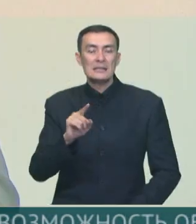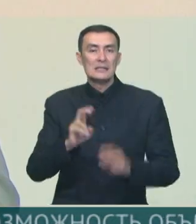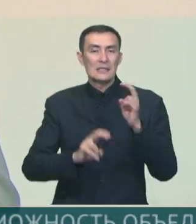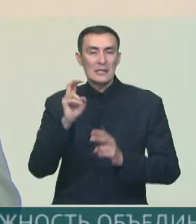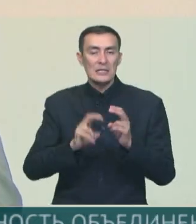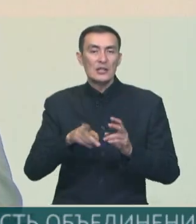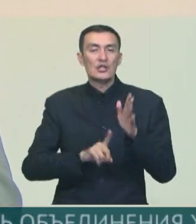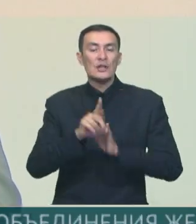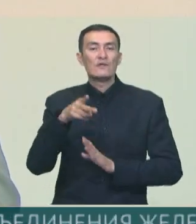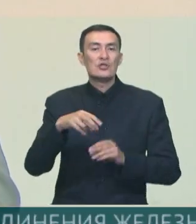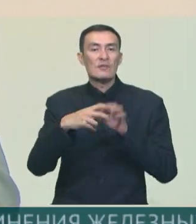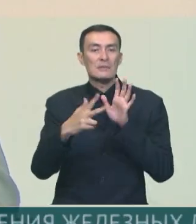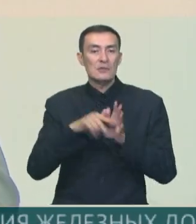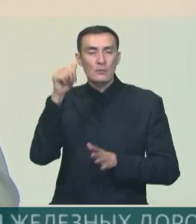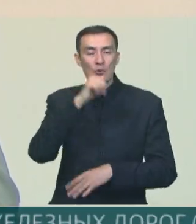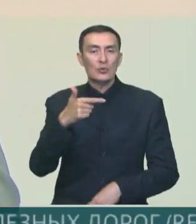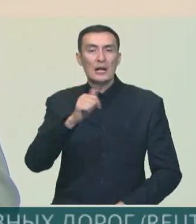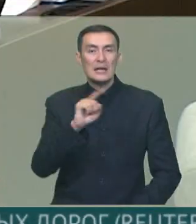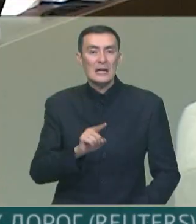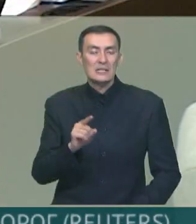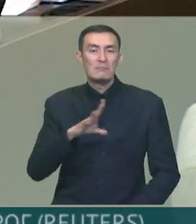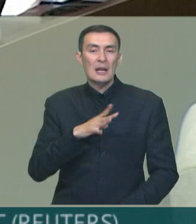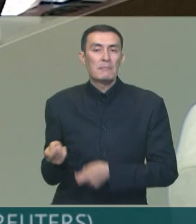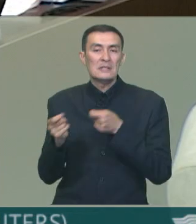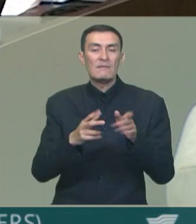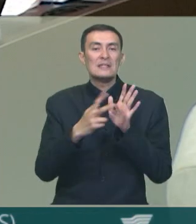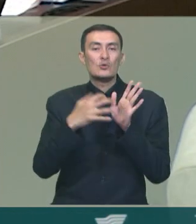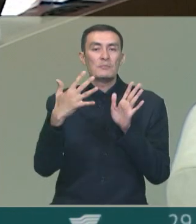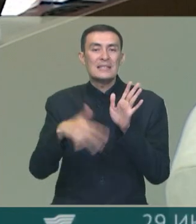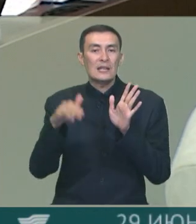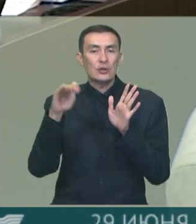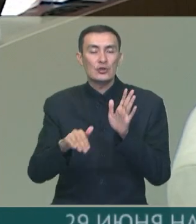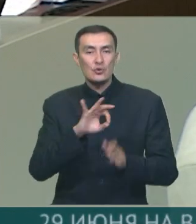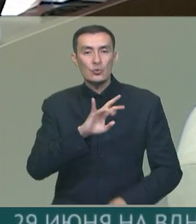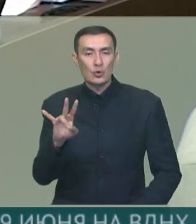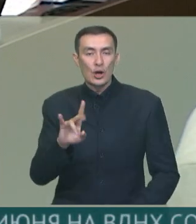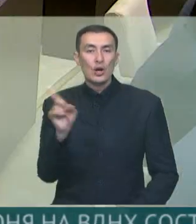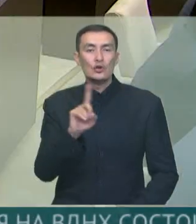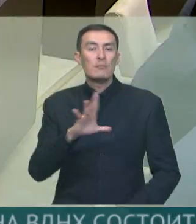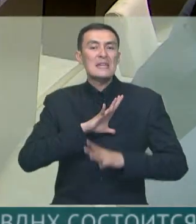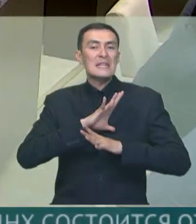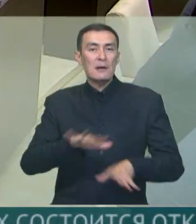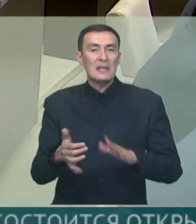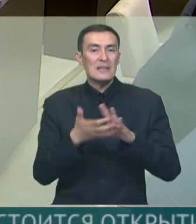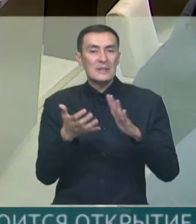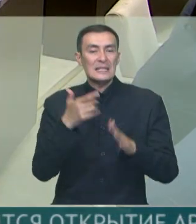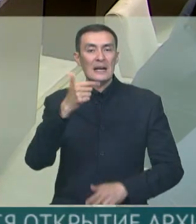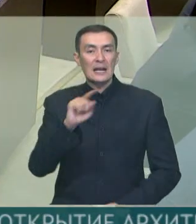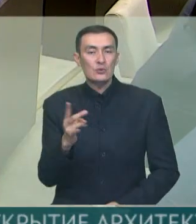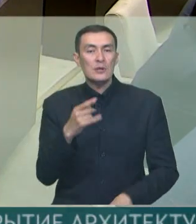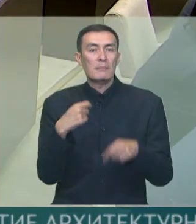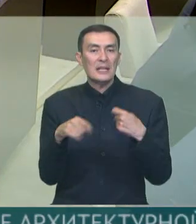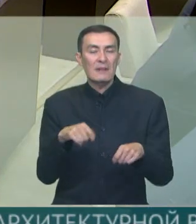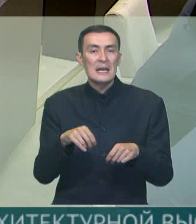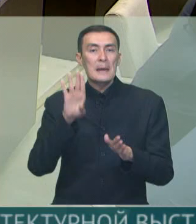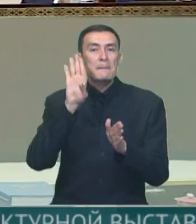станции. В 2018-м на заправочные пункты поставят 850 тысяч тонн. Чтобы избежать дефицита, газ нужно продавать